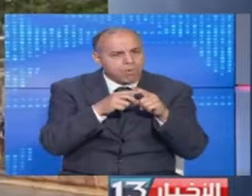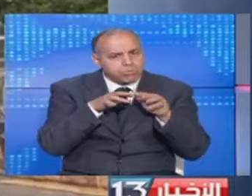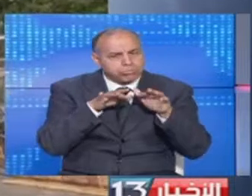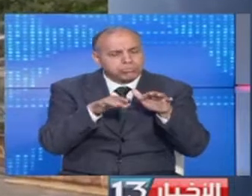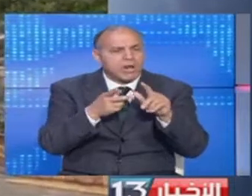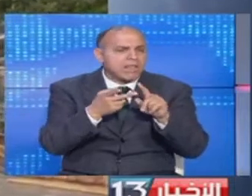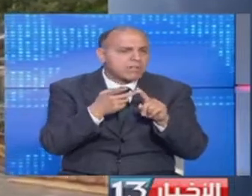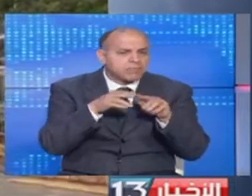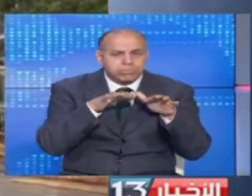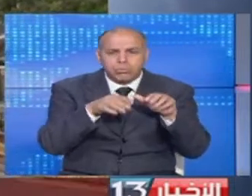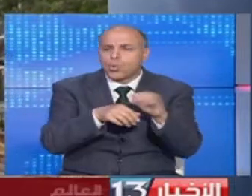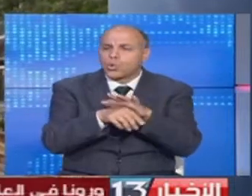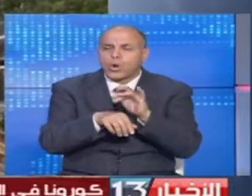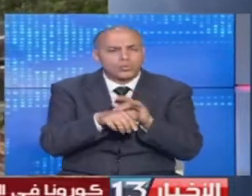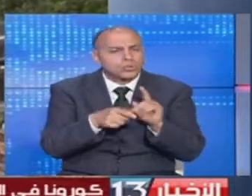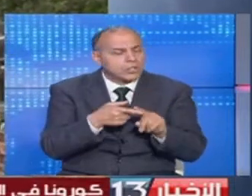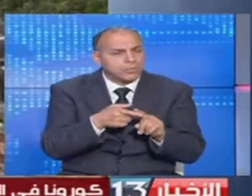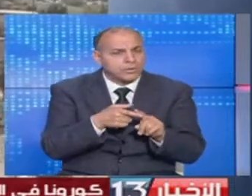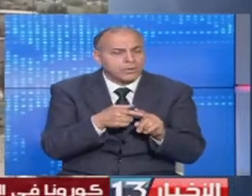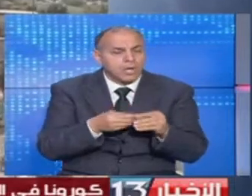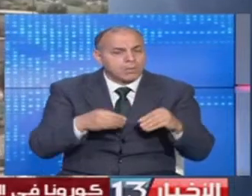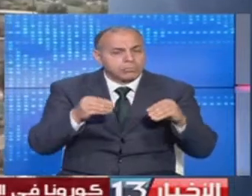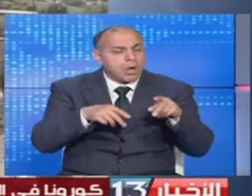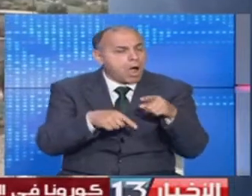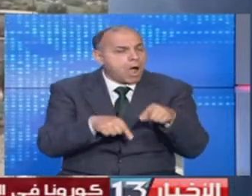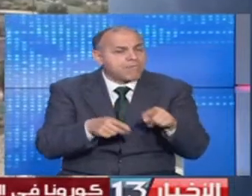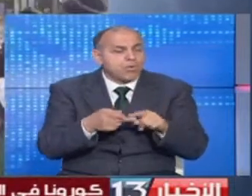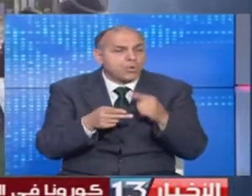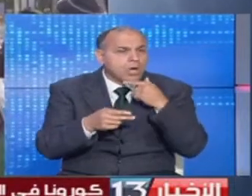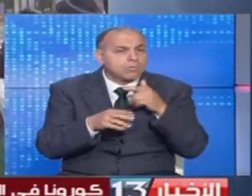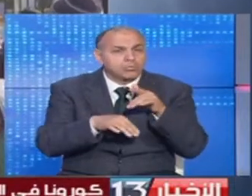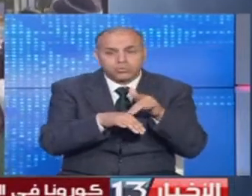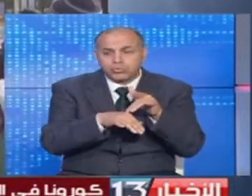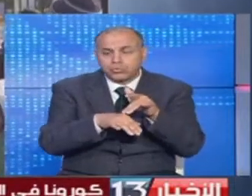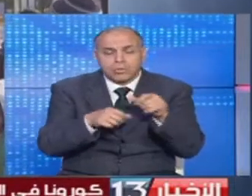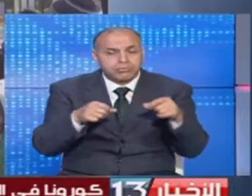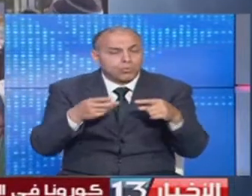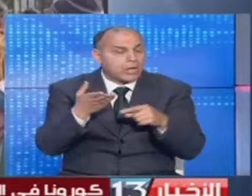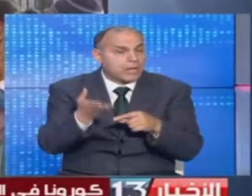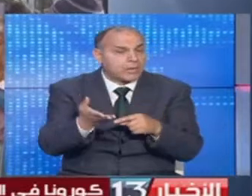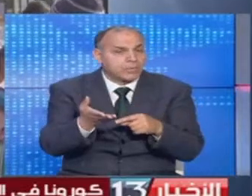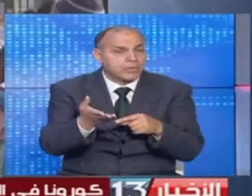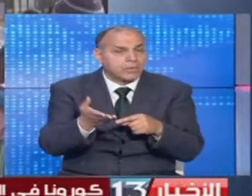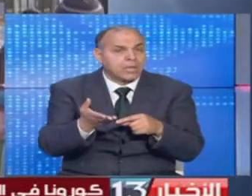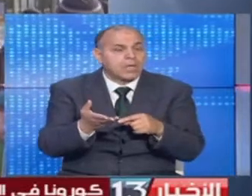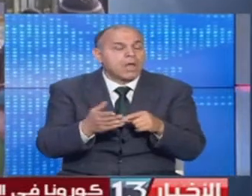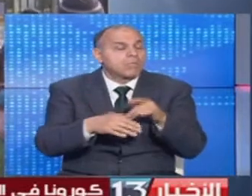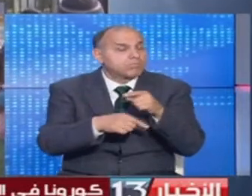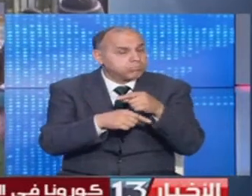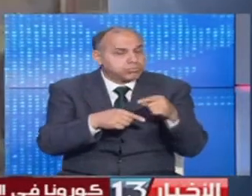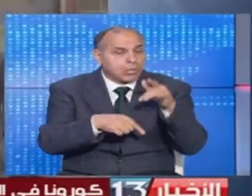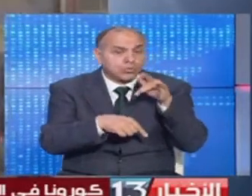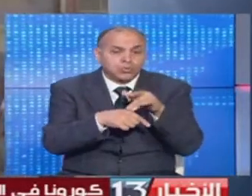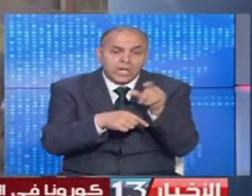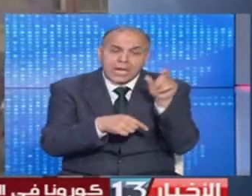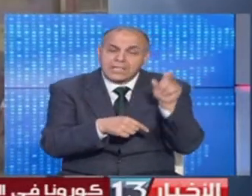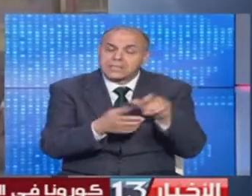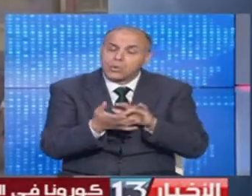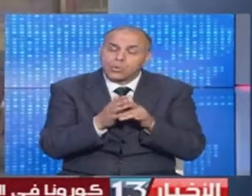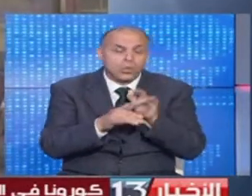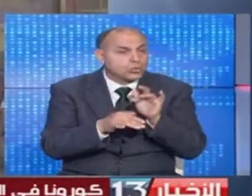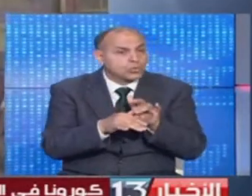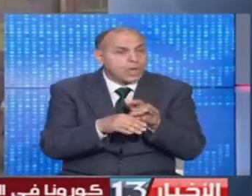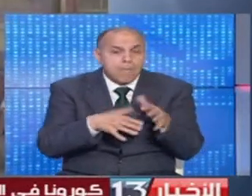ثالث من جهه قرونا تزداد المخاوف من تبعات هذه المعركه ومن مخلفاتها على الانسانيه عامه